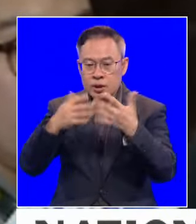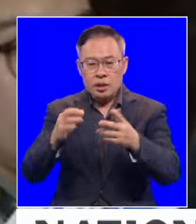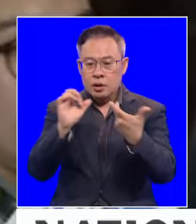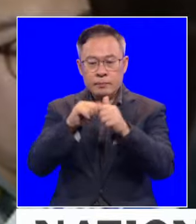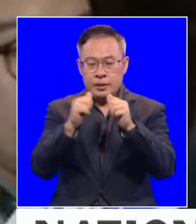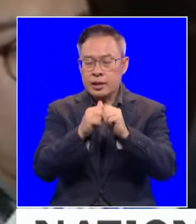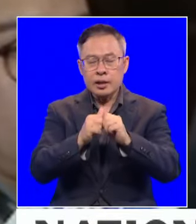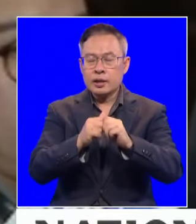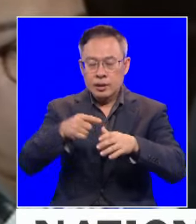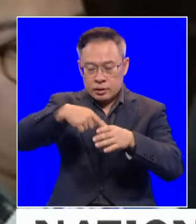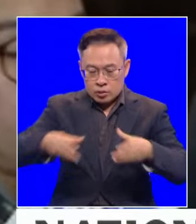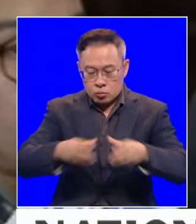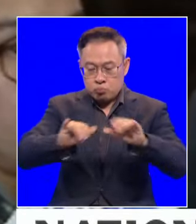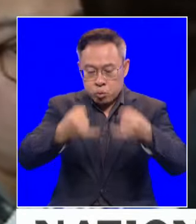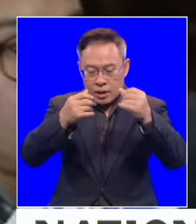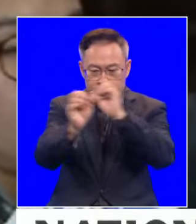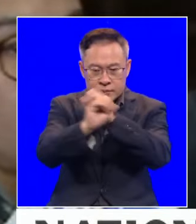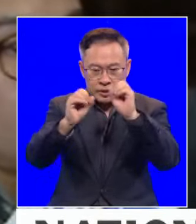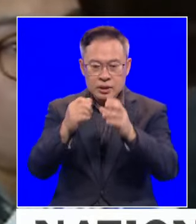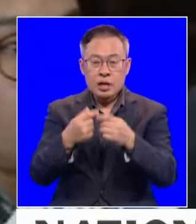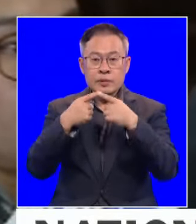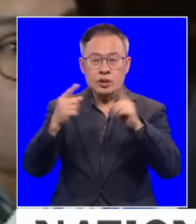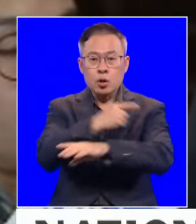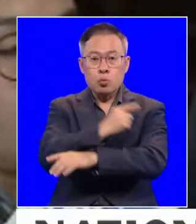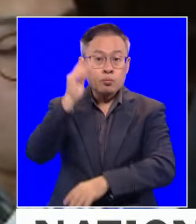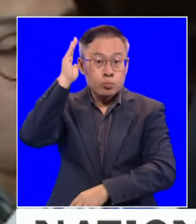ใดทั้งสิ้นเพียงแต่วันพรุ่งนี้ไม่ทันแค่นั้นเองครับ